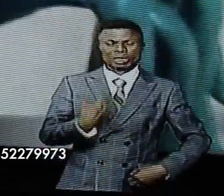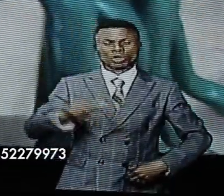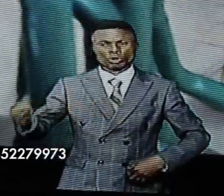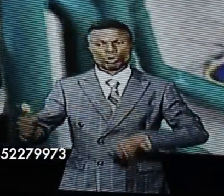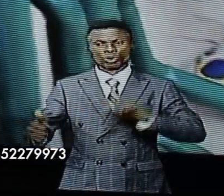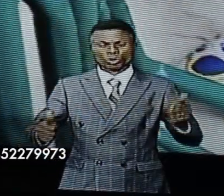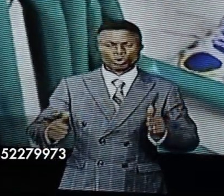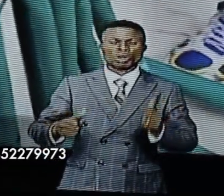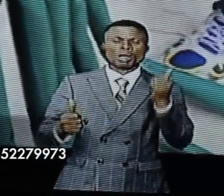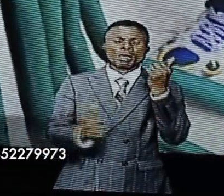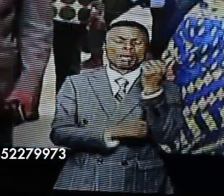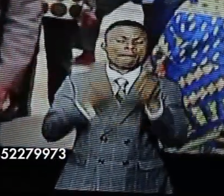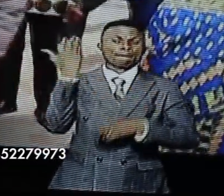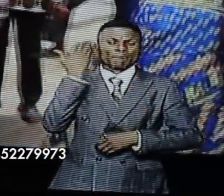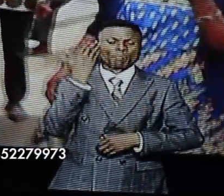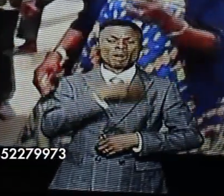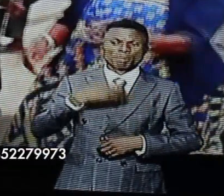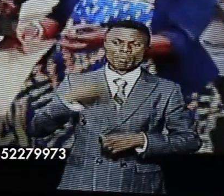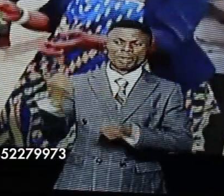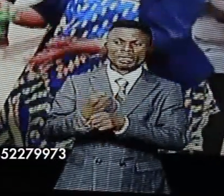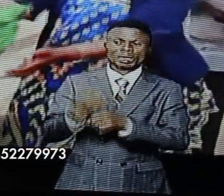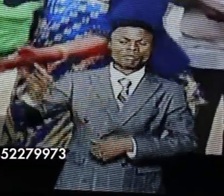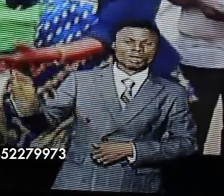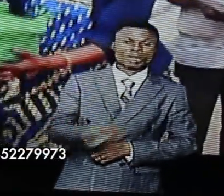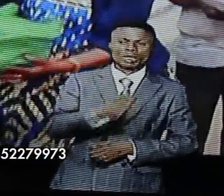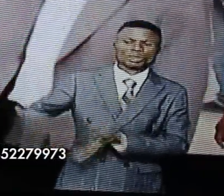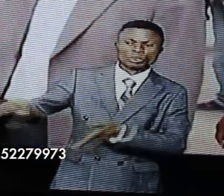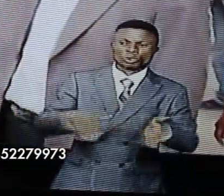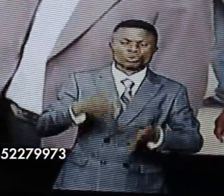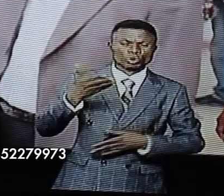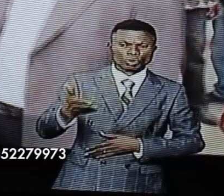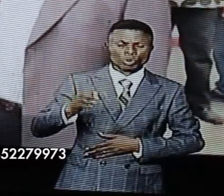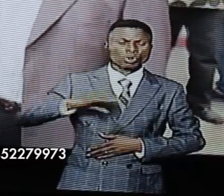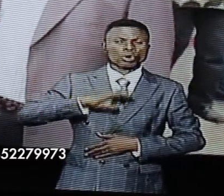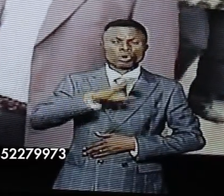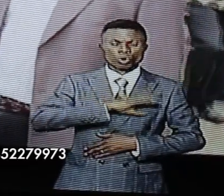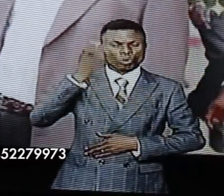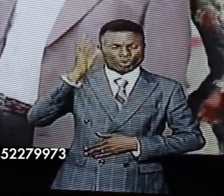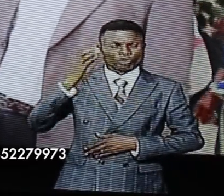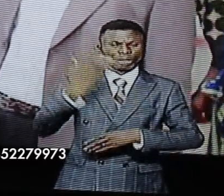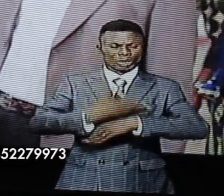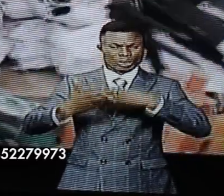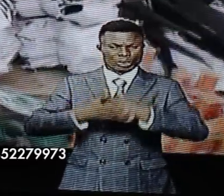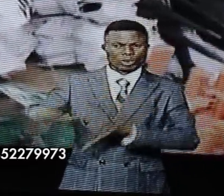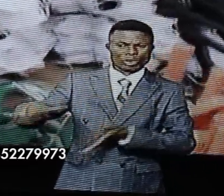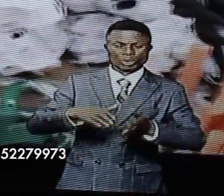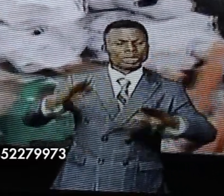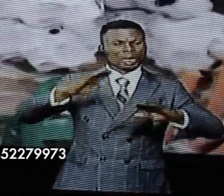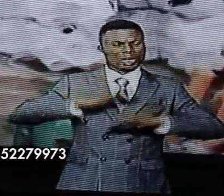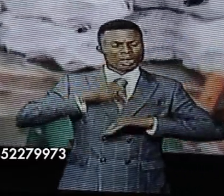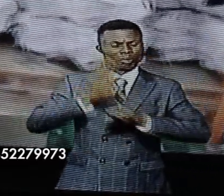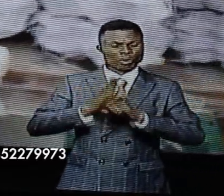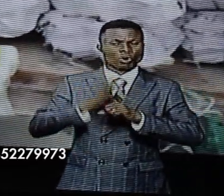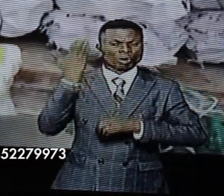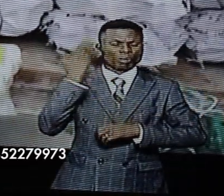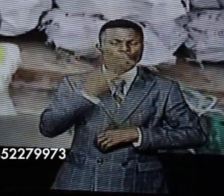aux cantonniers, représentés par les chefs des cantonniers, les clercs, entendez, comités locaux d'entretien routier. La satisfaction des